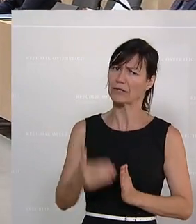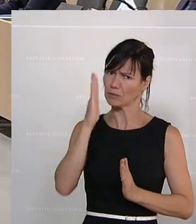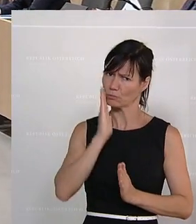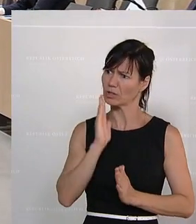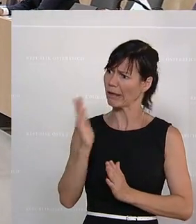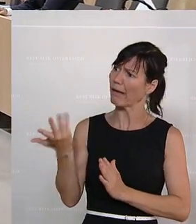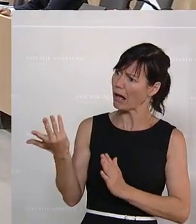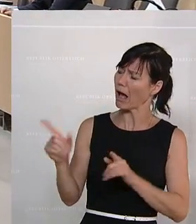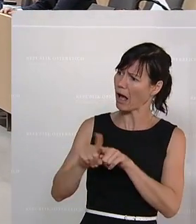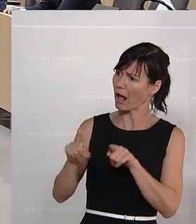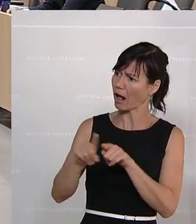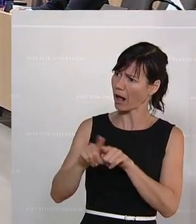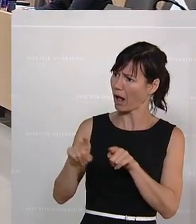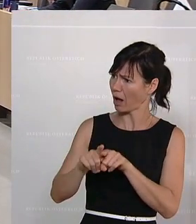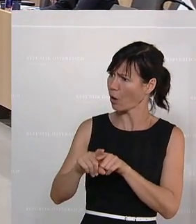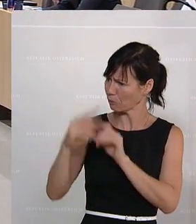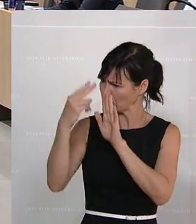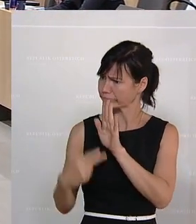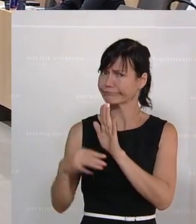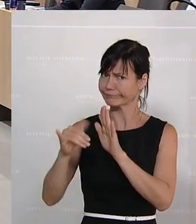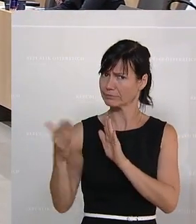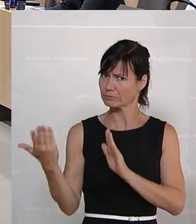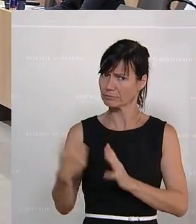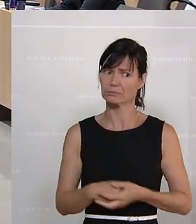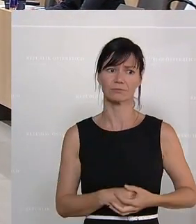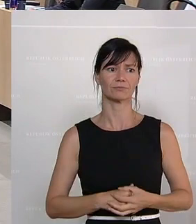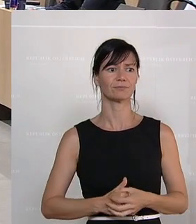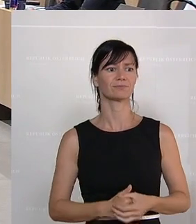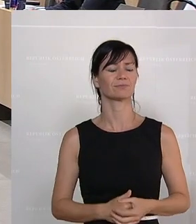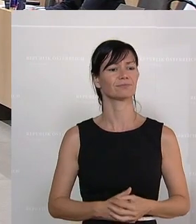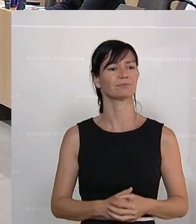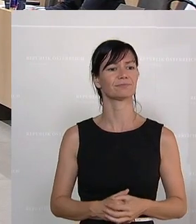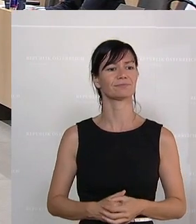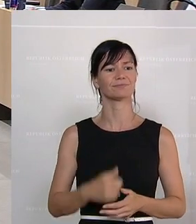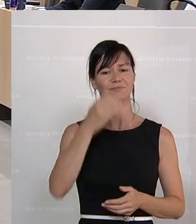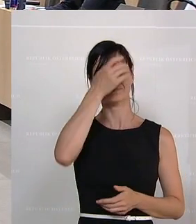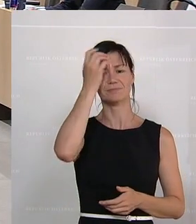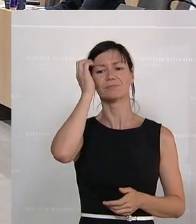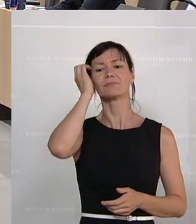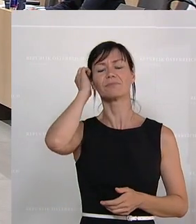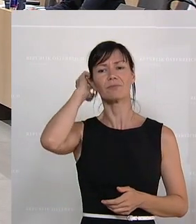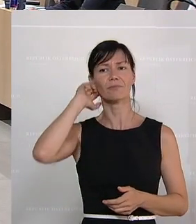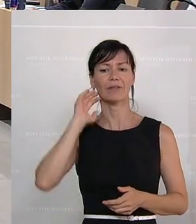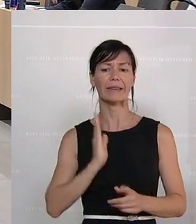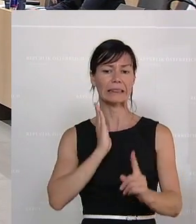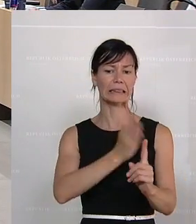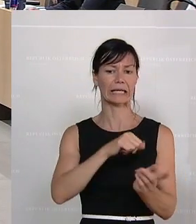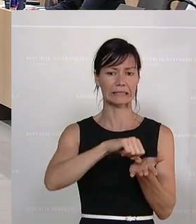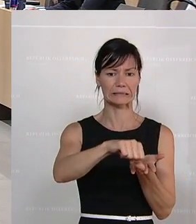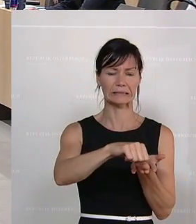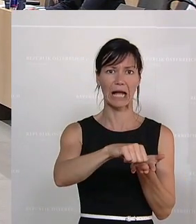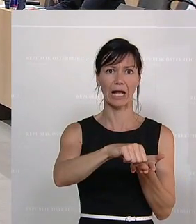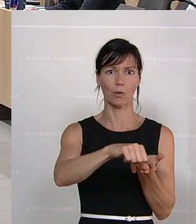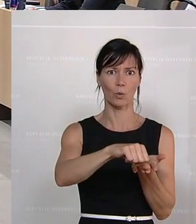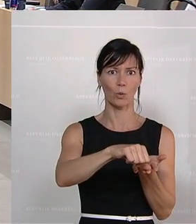verbunden sind und jetzt zur alternative der direktzahlungen versus der mehrwertsteuer seien